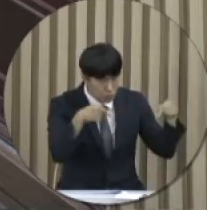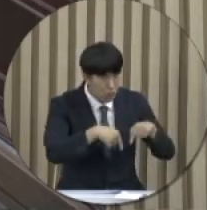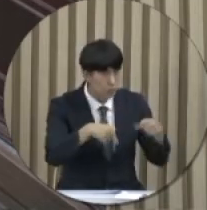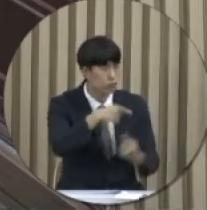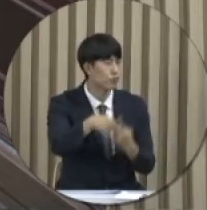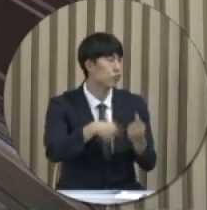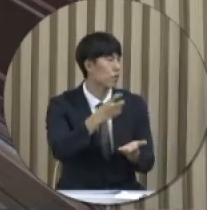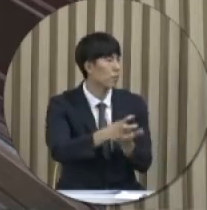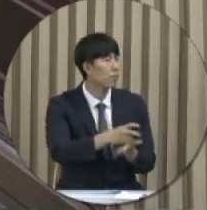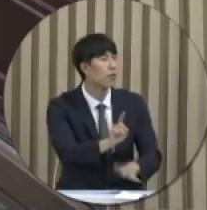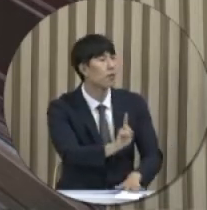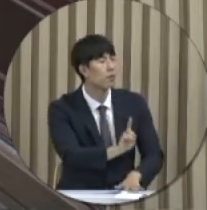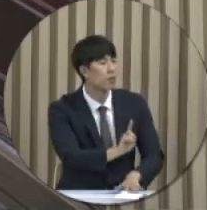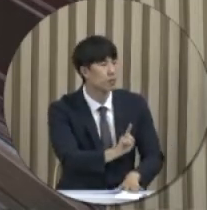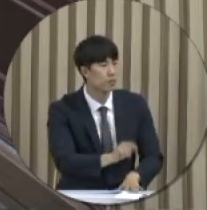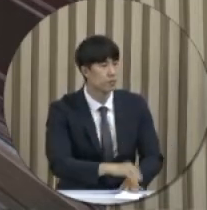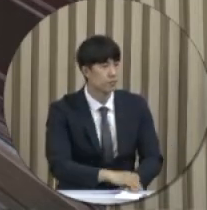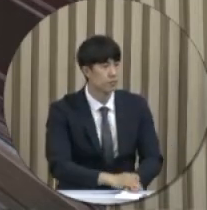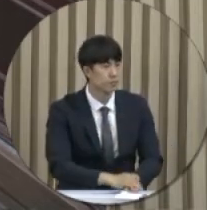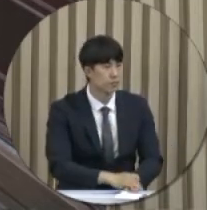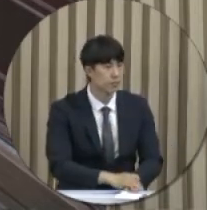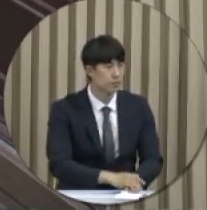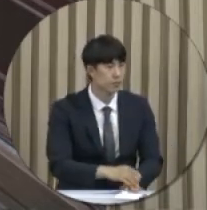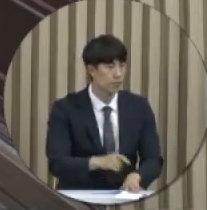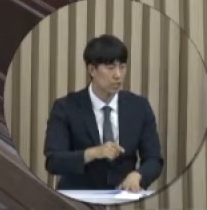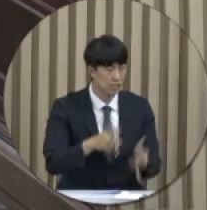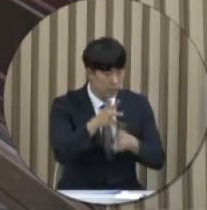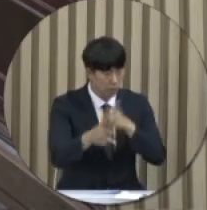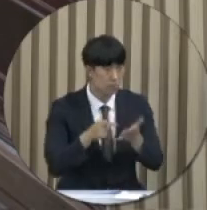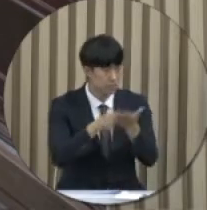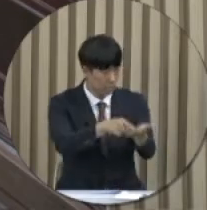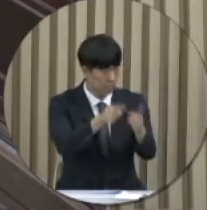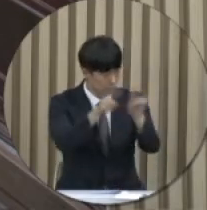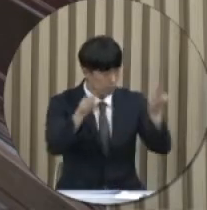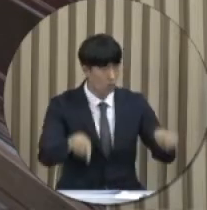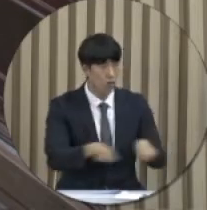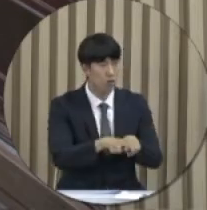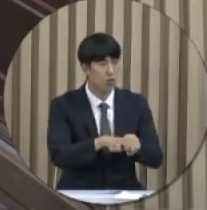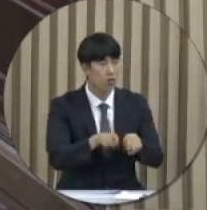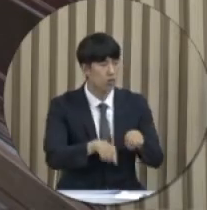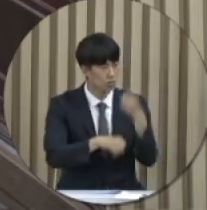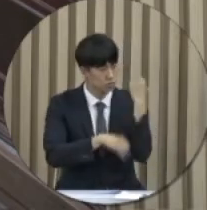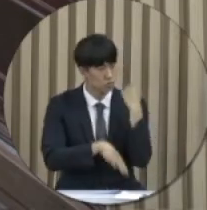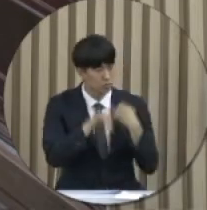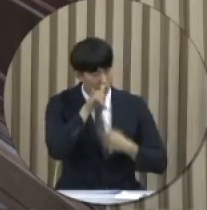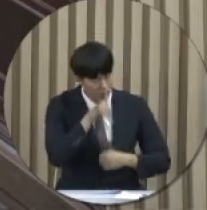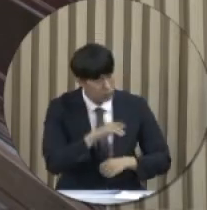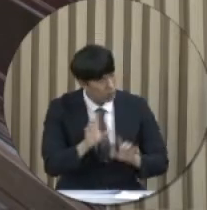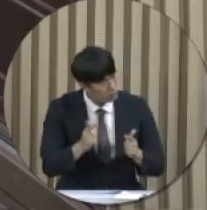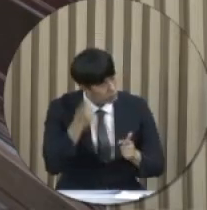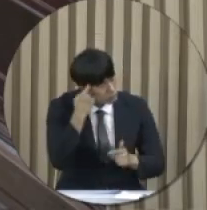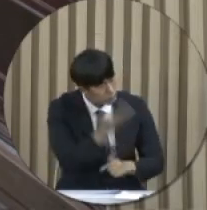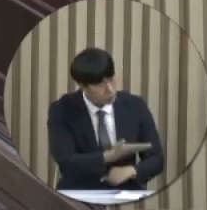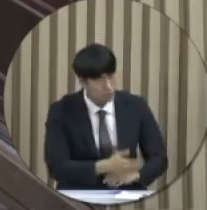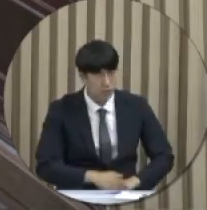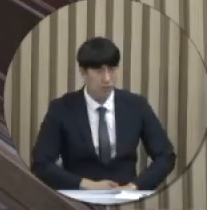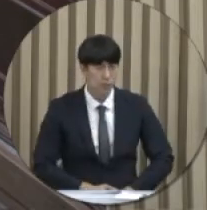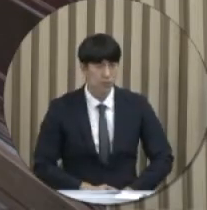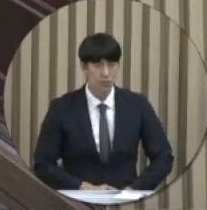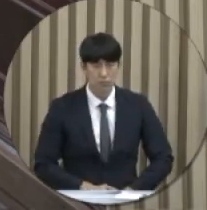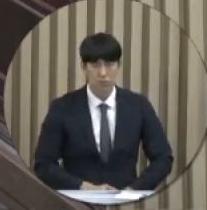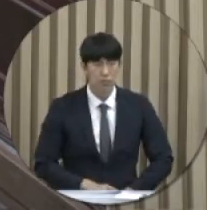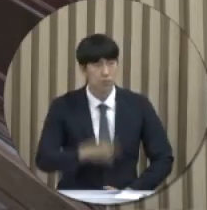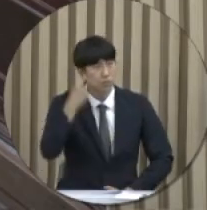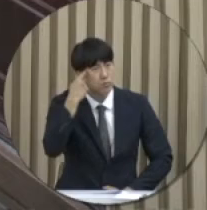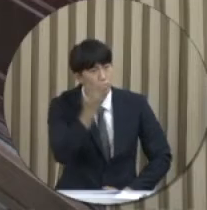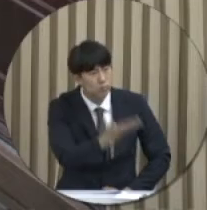지침은 주민 제한 사업 제안서를 전제하고 한 것은 아닌가, 뭐 이런